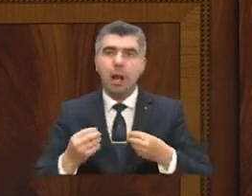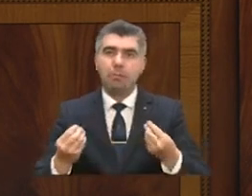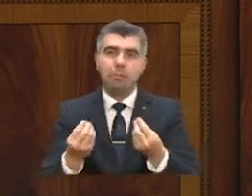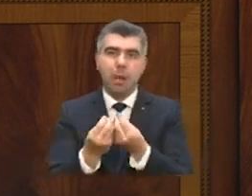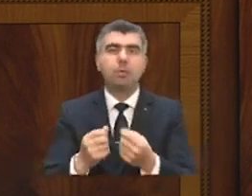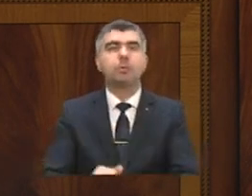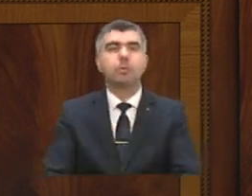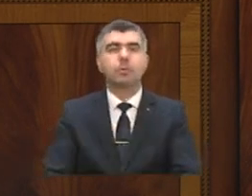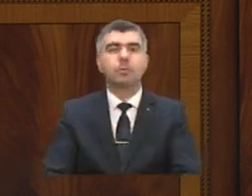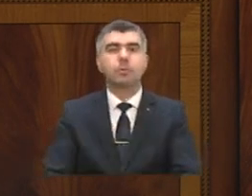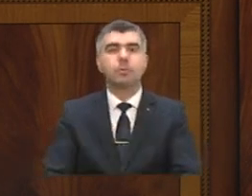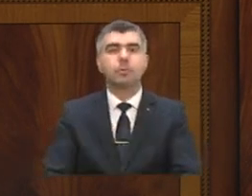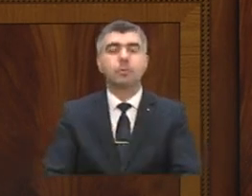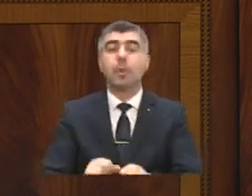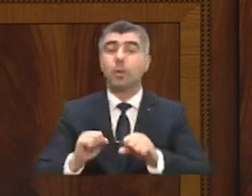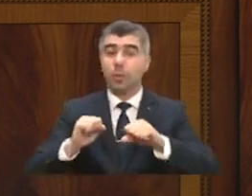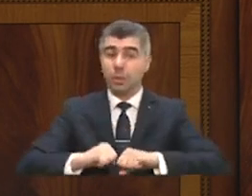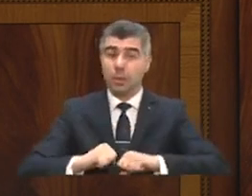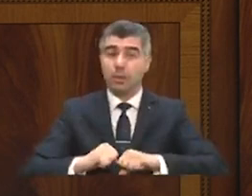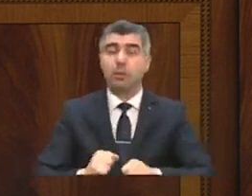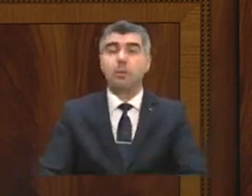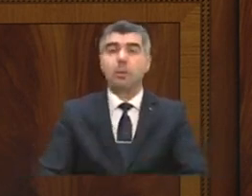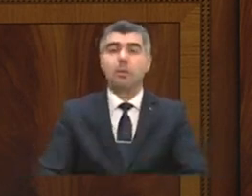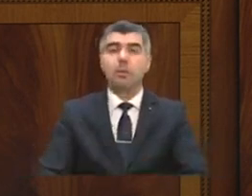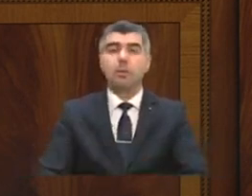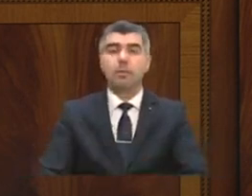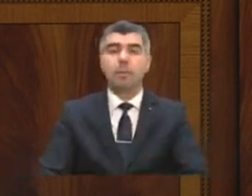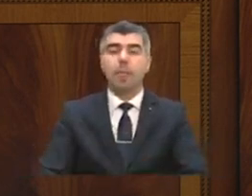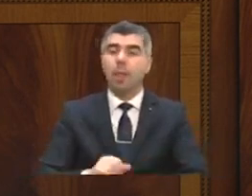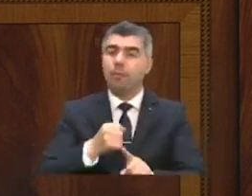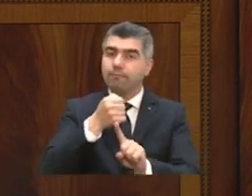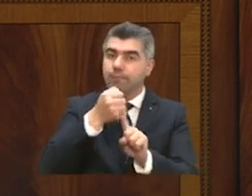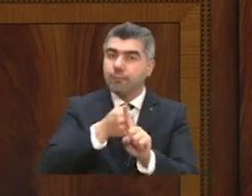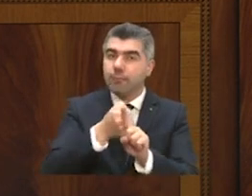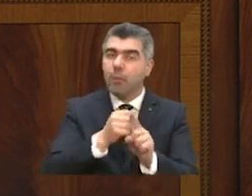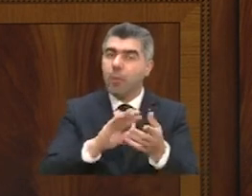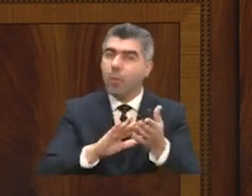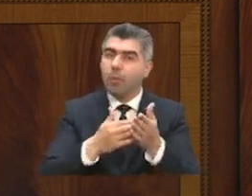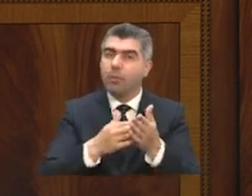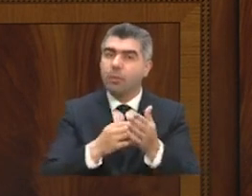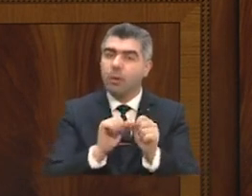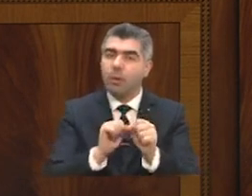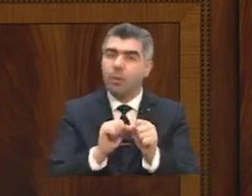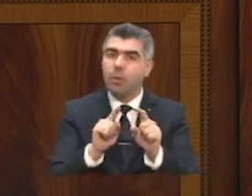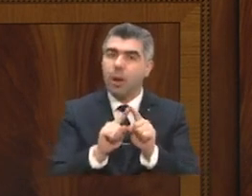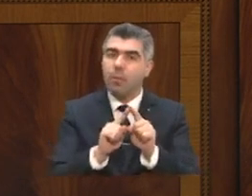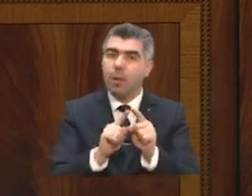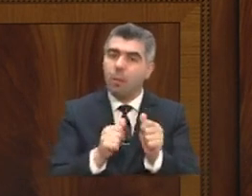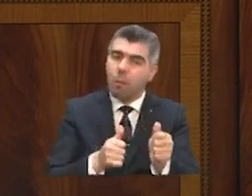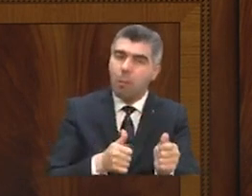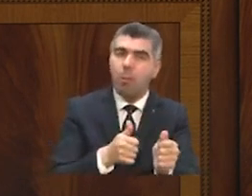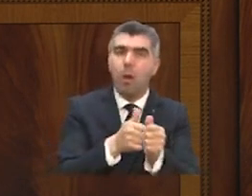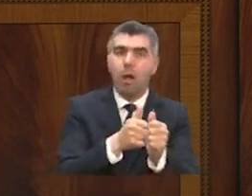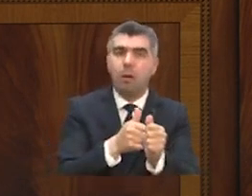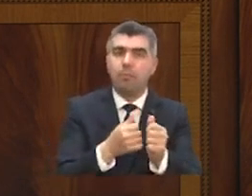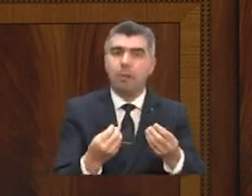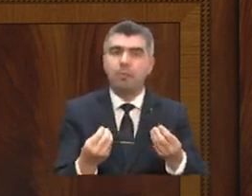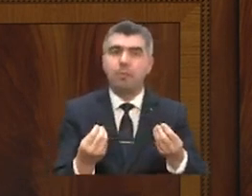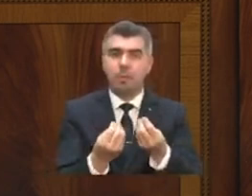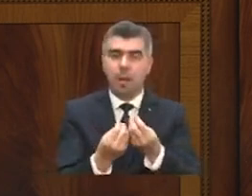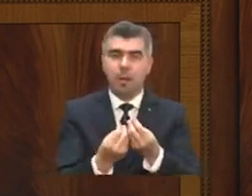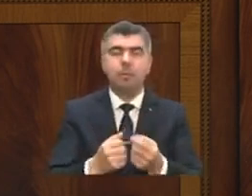سيدات السادة، على الرغم من المجهودات المبذولة لمواكبة هذه الضفية والتي